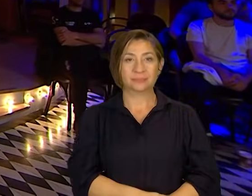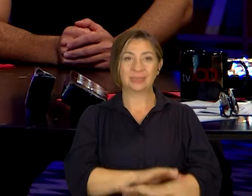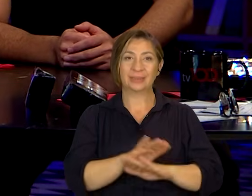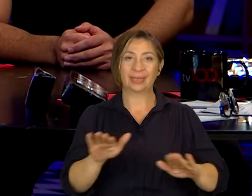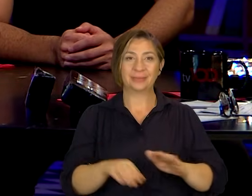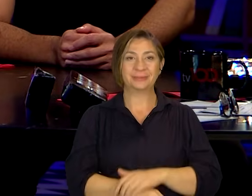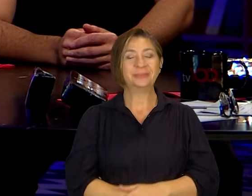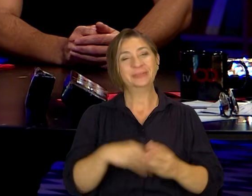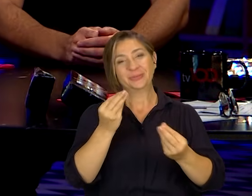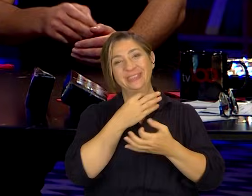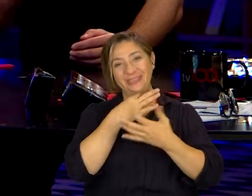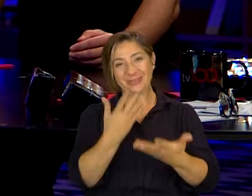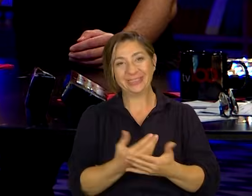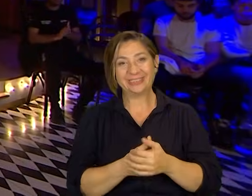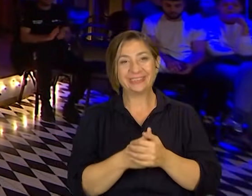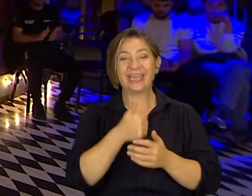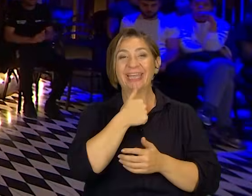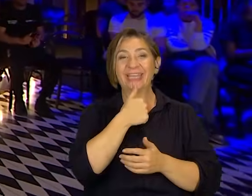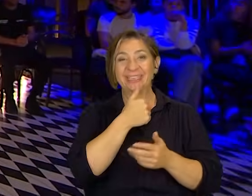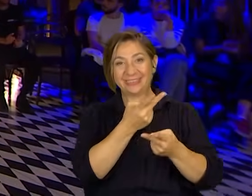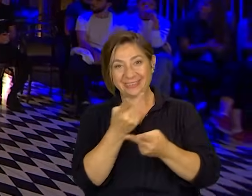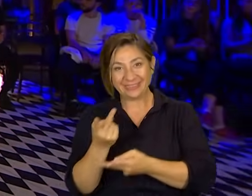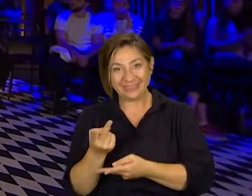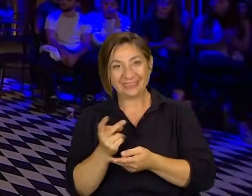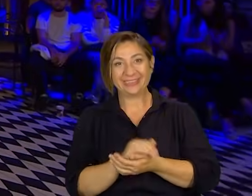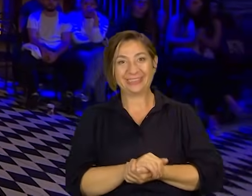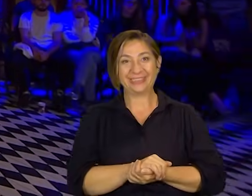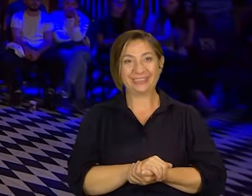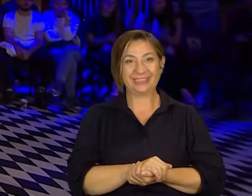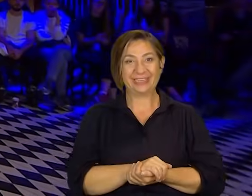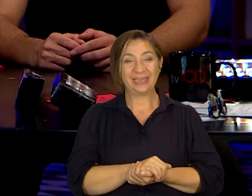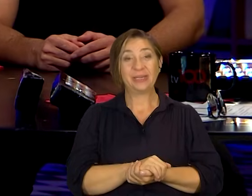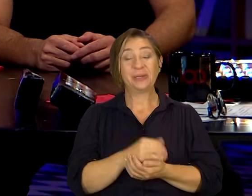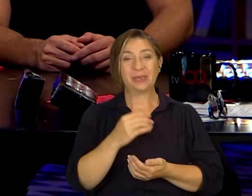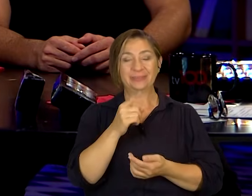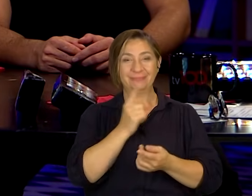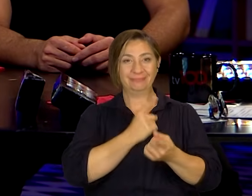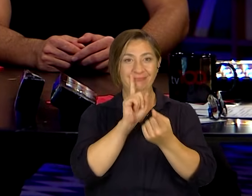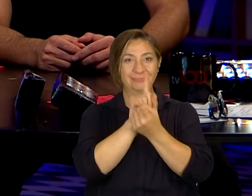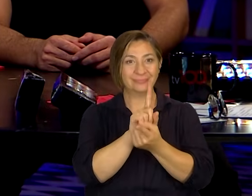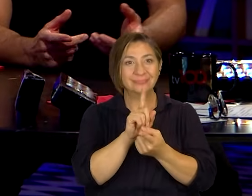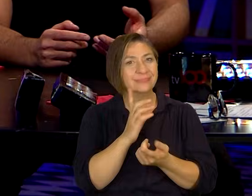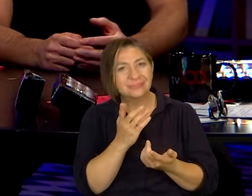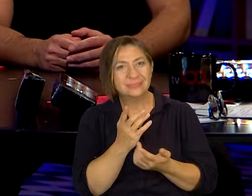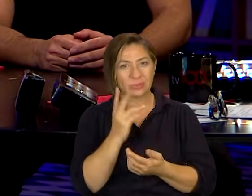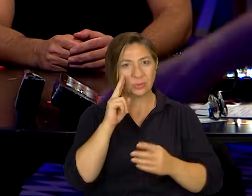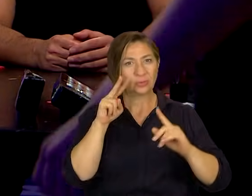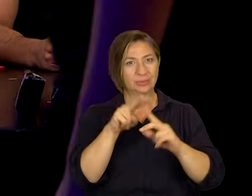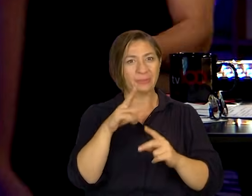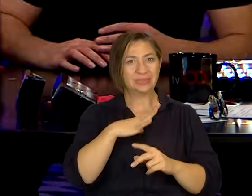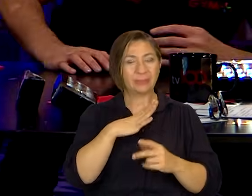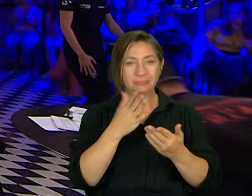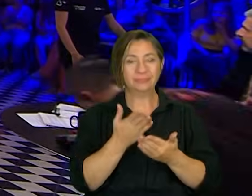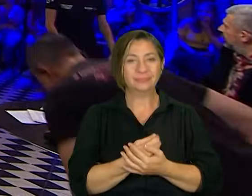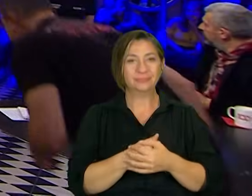yeterli. Tamam. Peki, teşekkür ediyoruz. Beyefendiyi mi alacağız? Evet, ben. Ha, peki, siz göstereyim mi? Buyurun